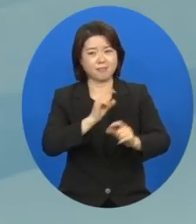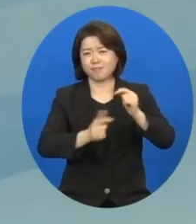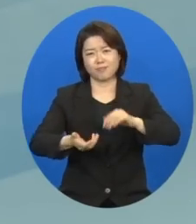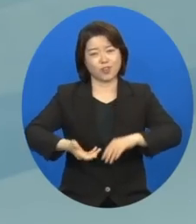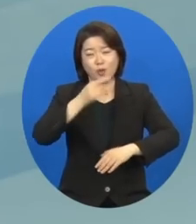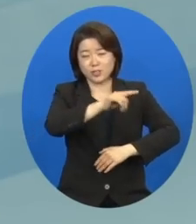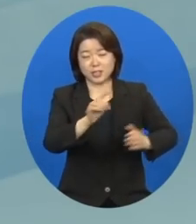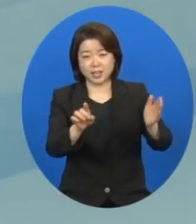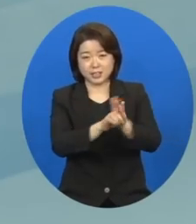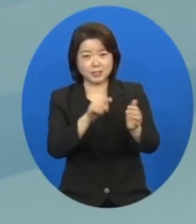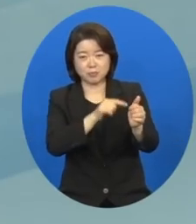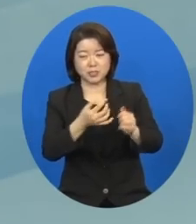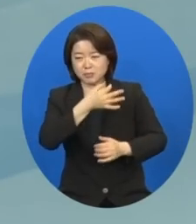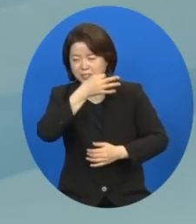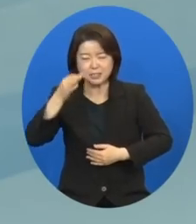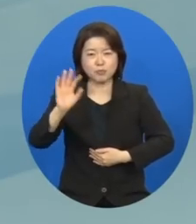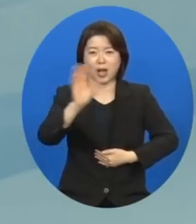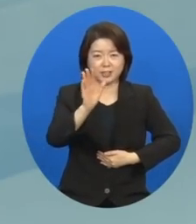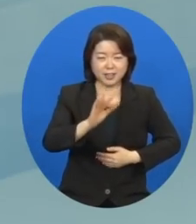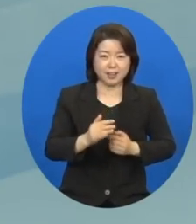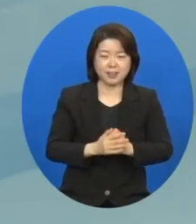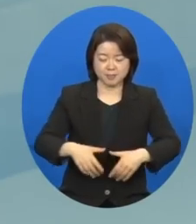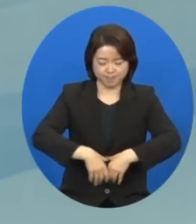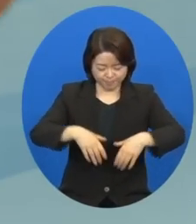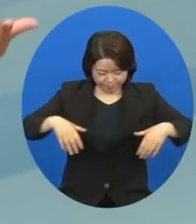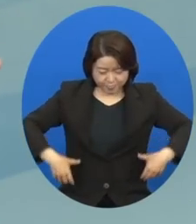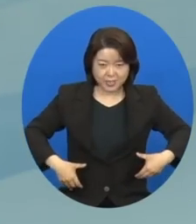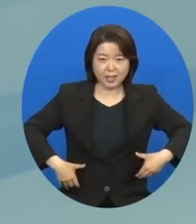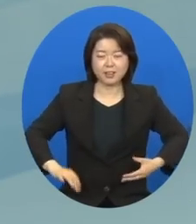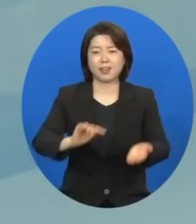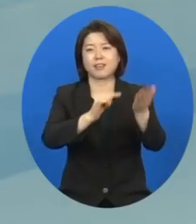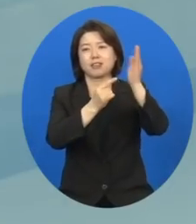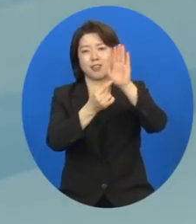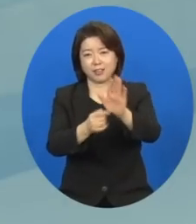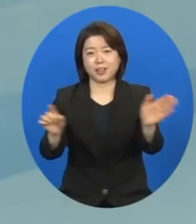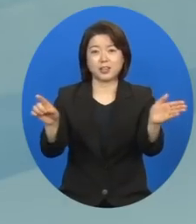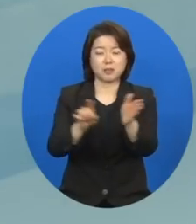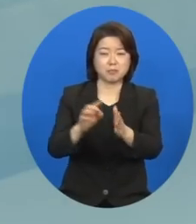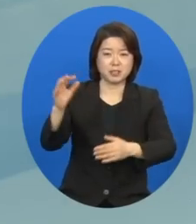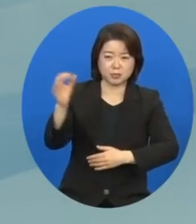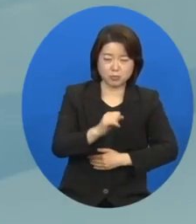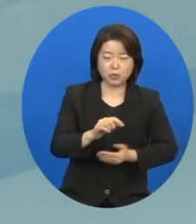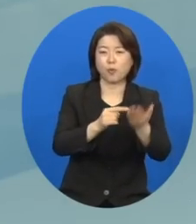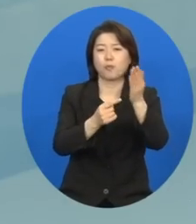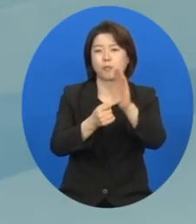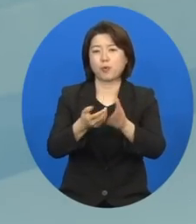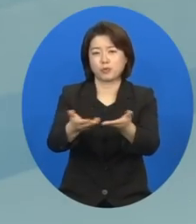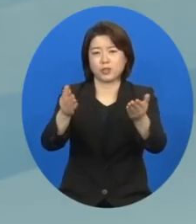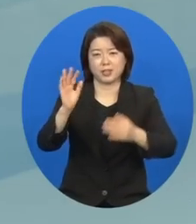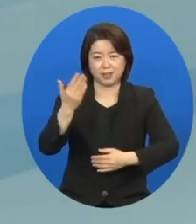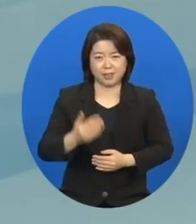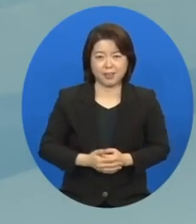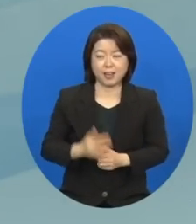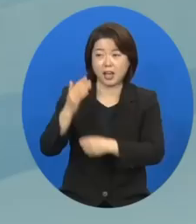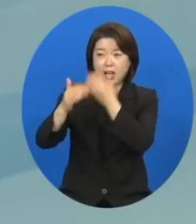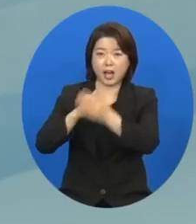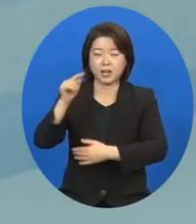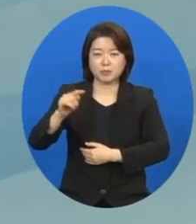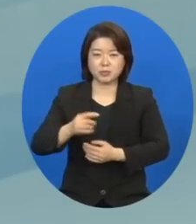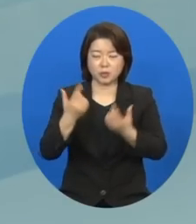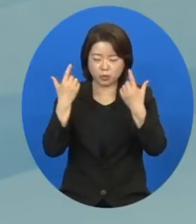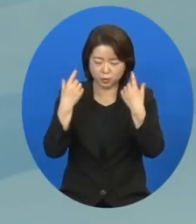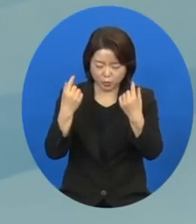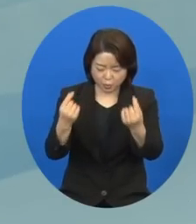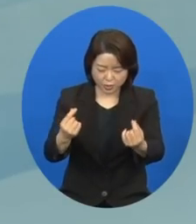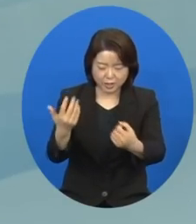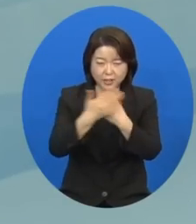그의 믿음은 침묵하지 않습니다. 이제는 당당하게 나타나는 그 믿음으로 보여지게 되는 것이죠. 하나님은 그 동일한 은혜를